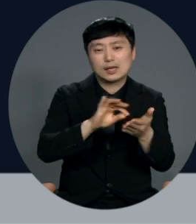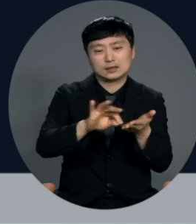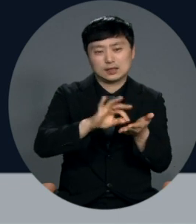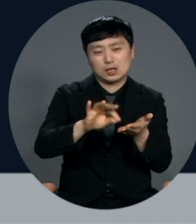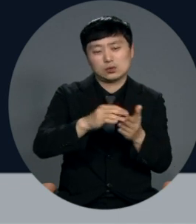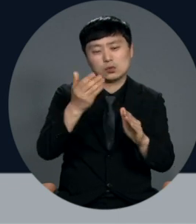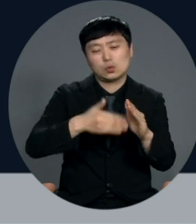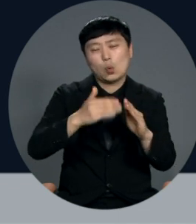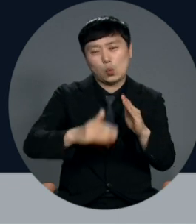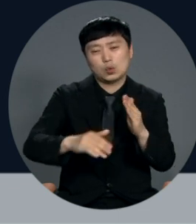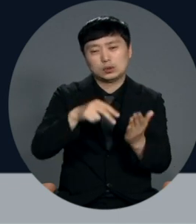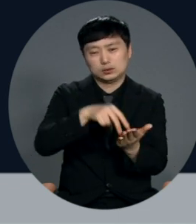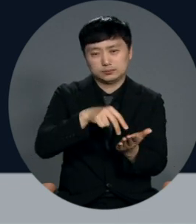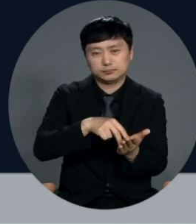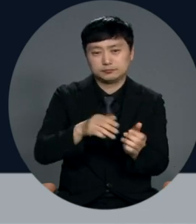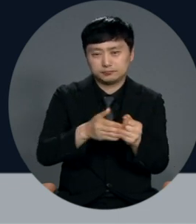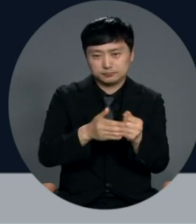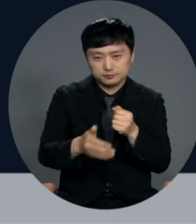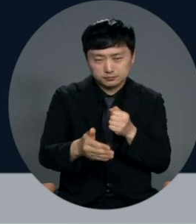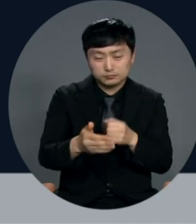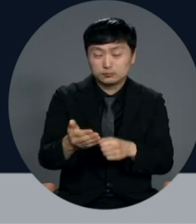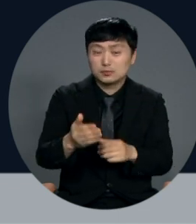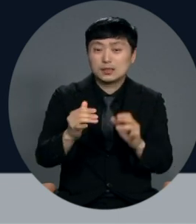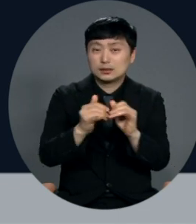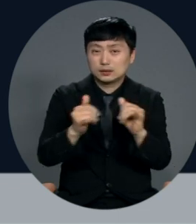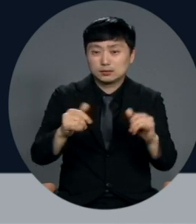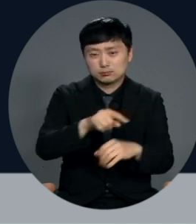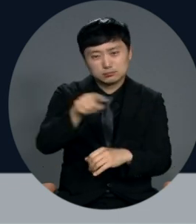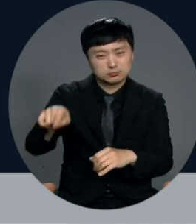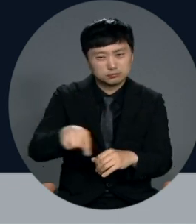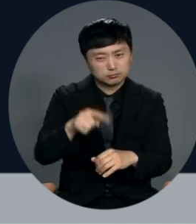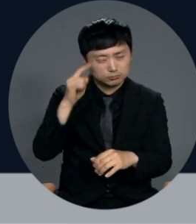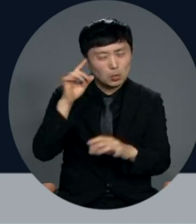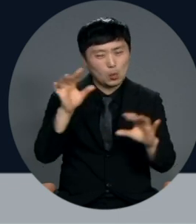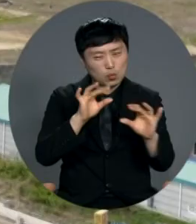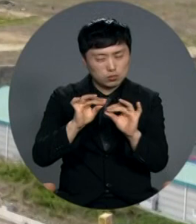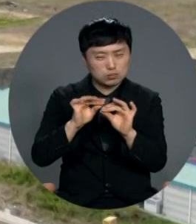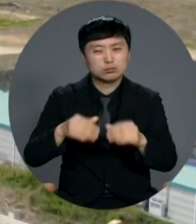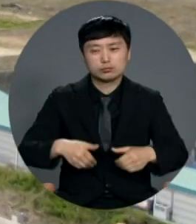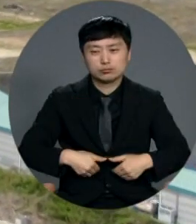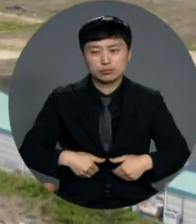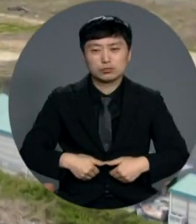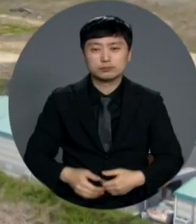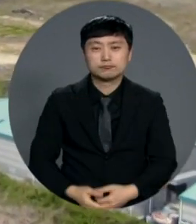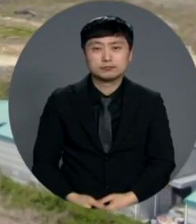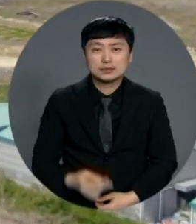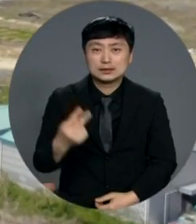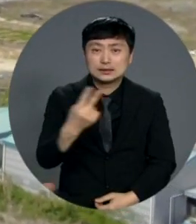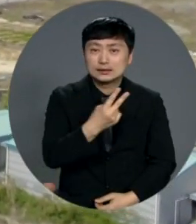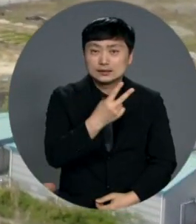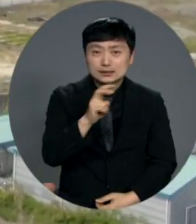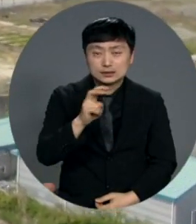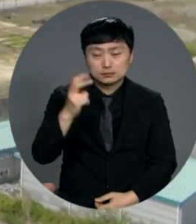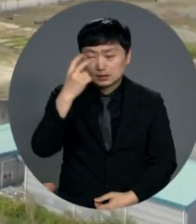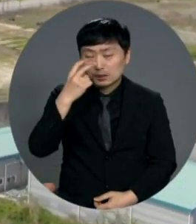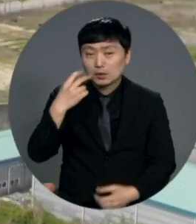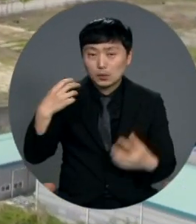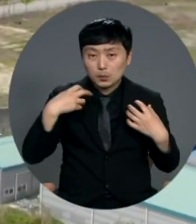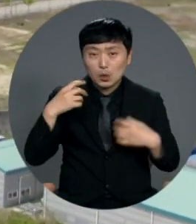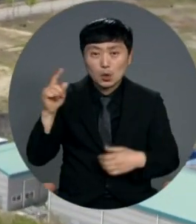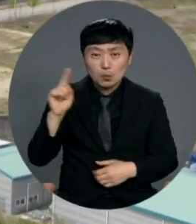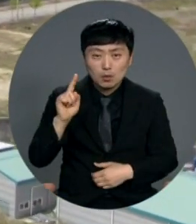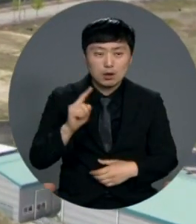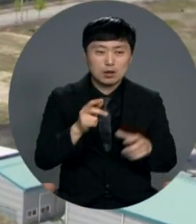공공적인 입장에서 좀 이렇게 주민들이 그런 부분을 좀 수용을 해줬으면 지난 2020년 감사원은